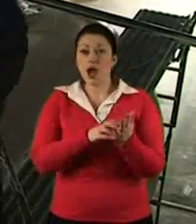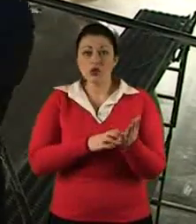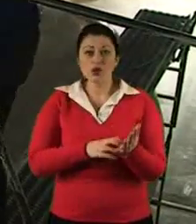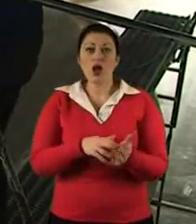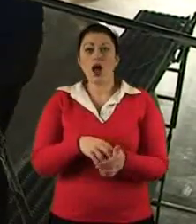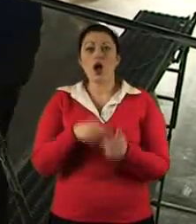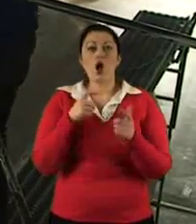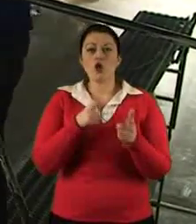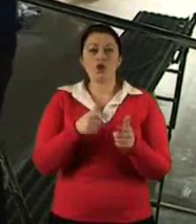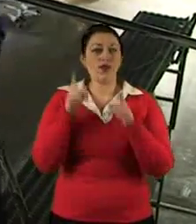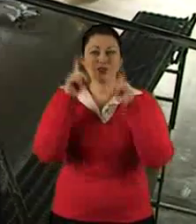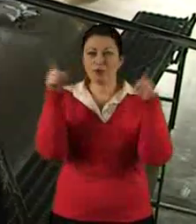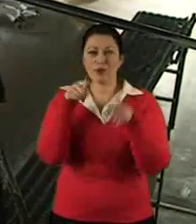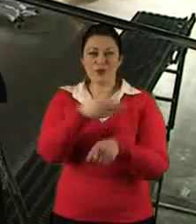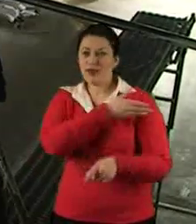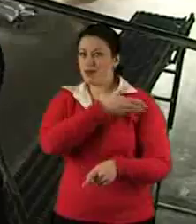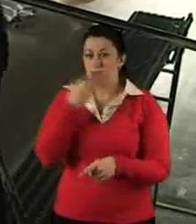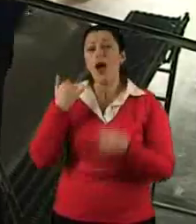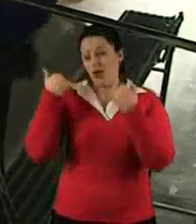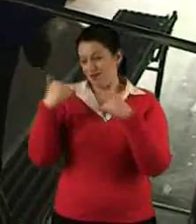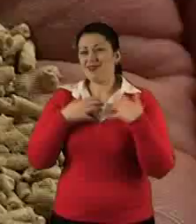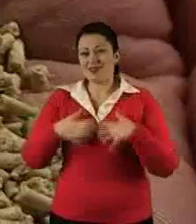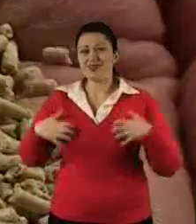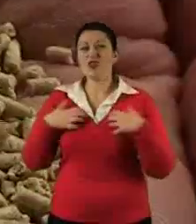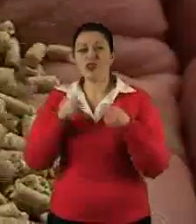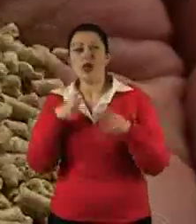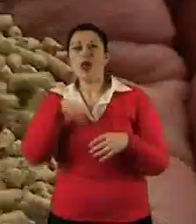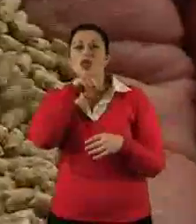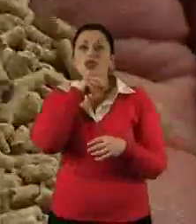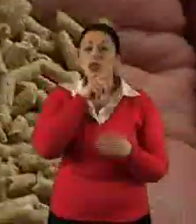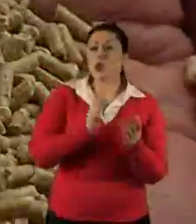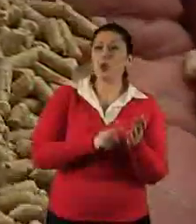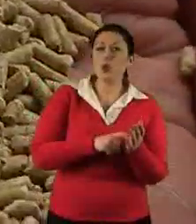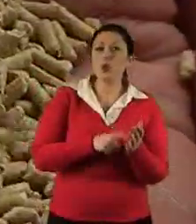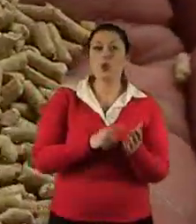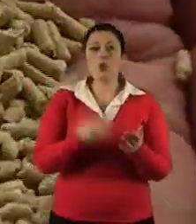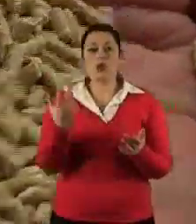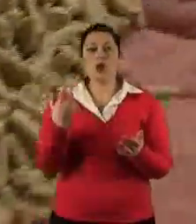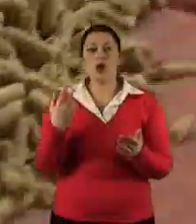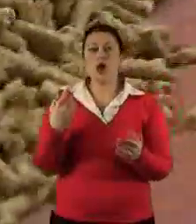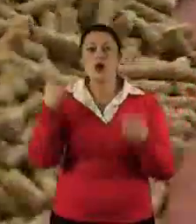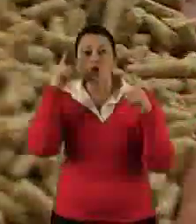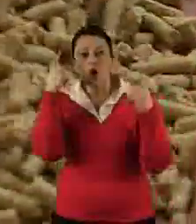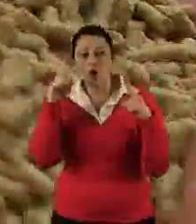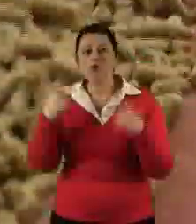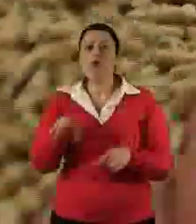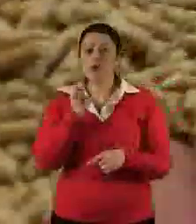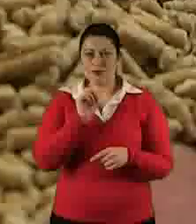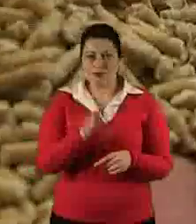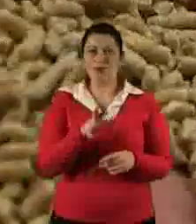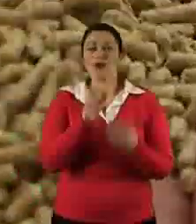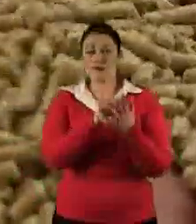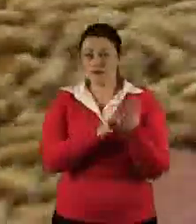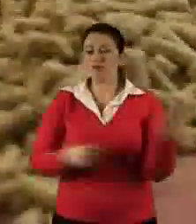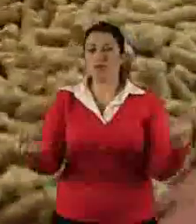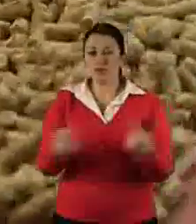hodowli ślimaków, się nie robi, ale żywienie innych zwierząt, indyków, kurcząt, bydła czy trzody chlewnej, to wyzwanie, z